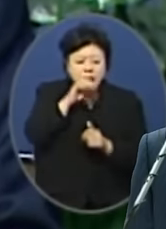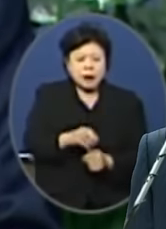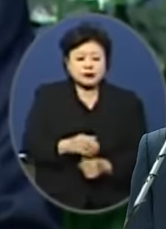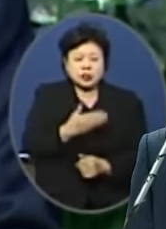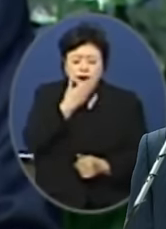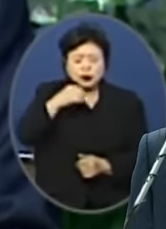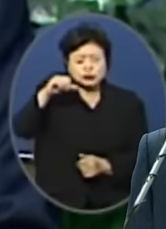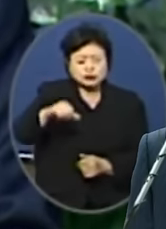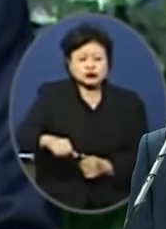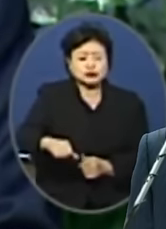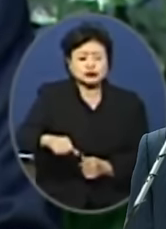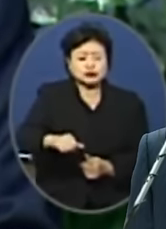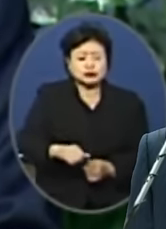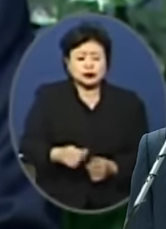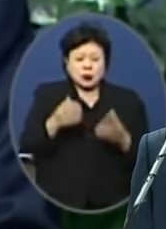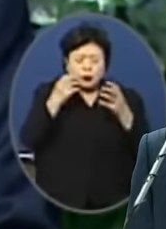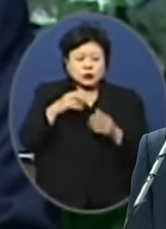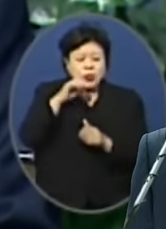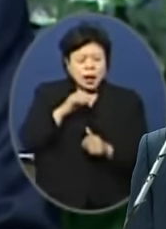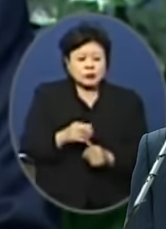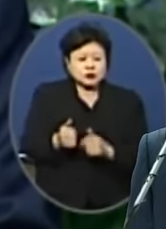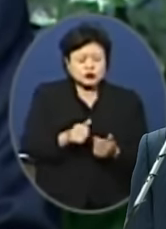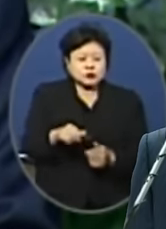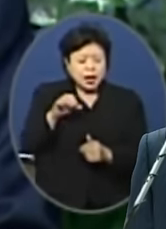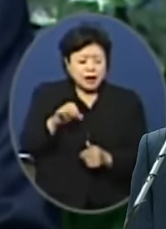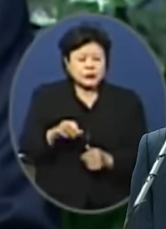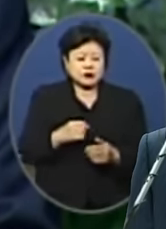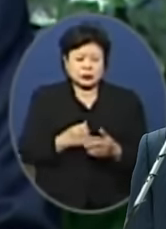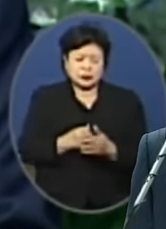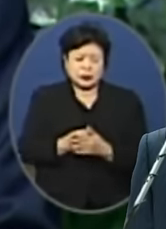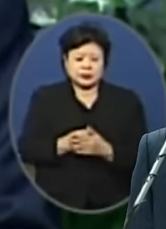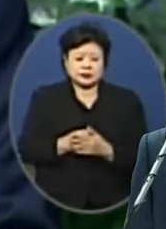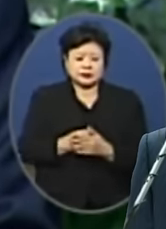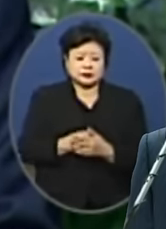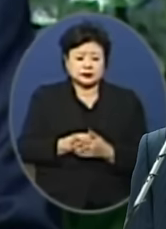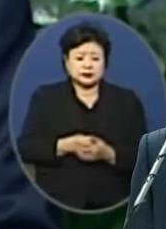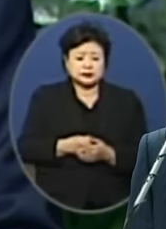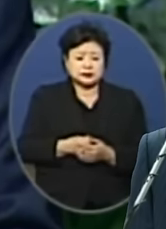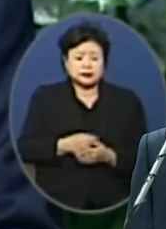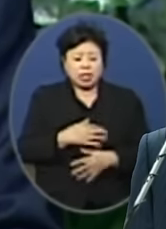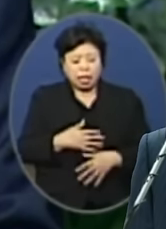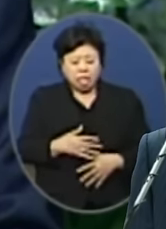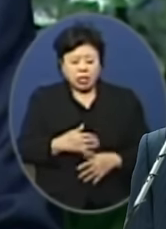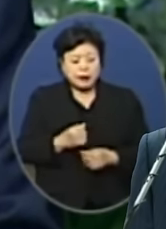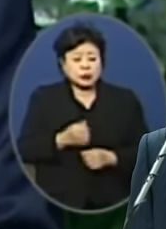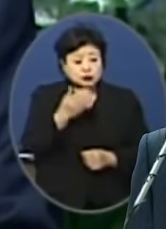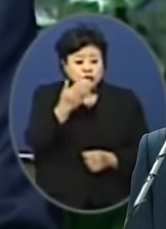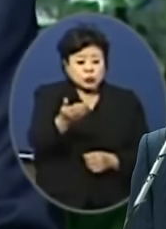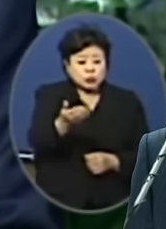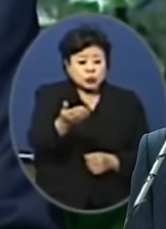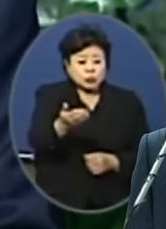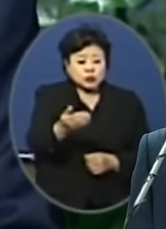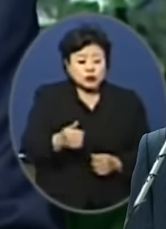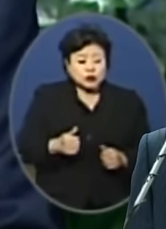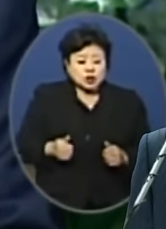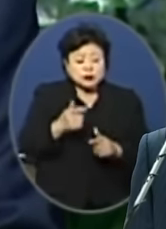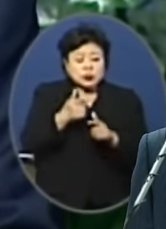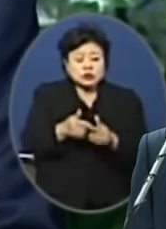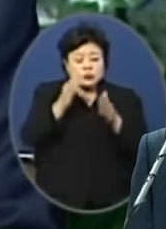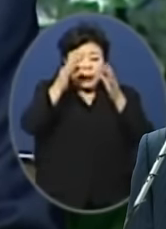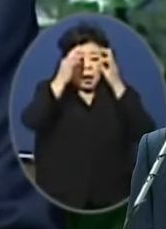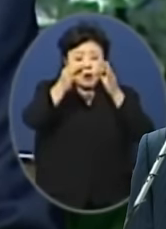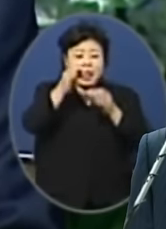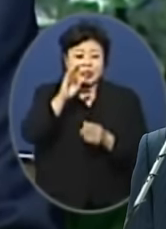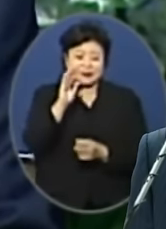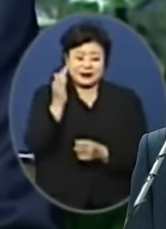저주와 고통의 압력, 죽음의 압력 등을 무력화시킬 수 있도록 힘차게 예수님을 바라봐야